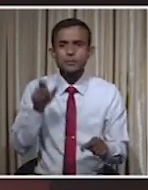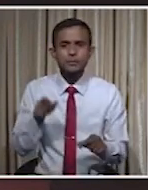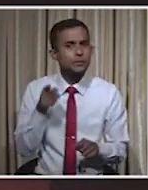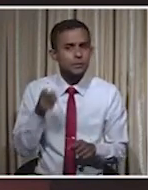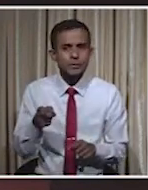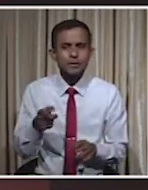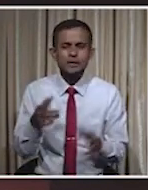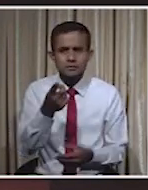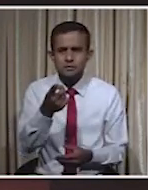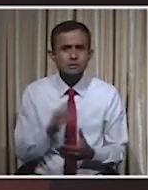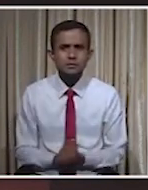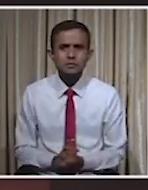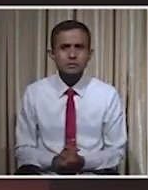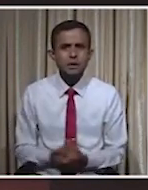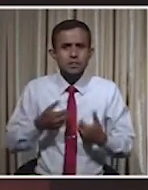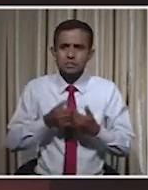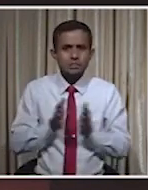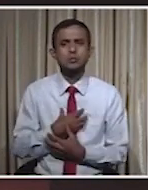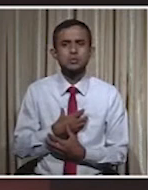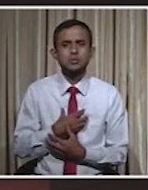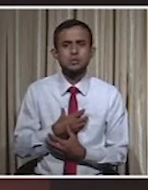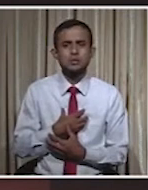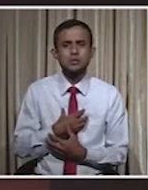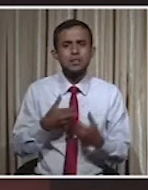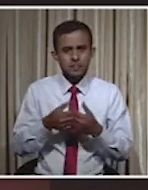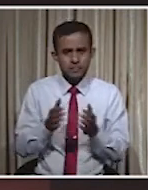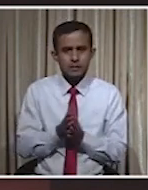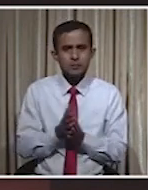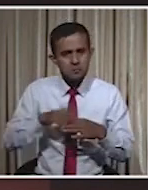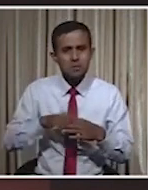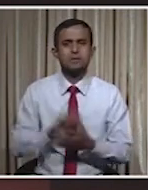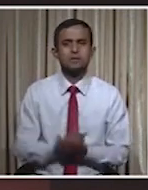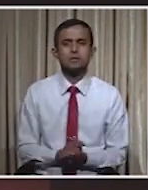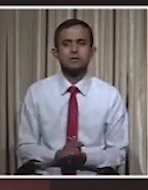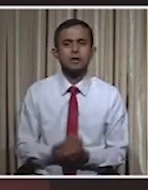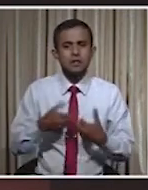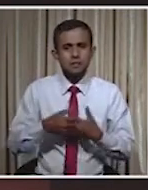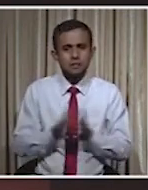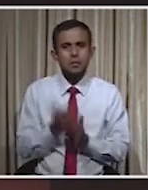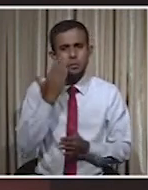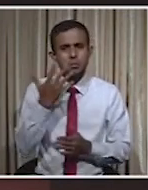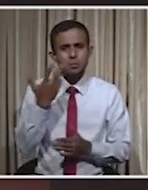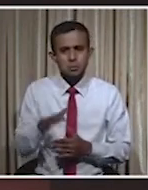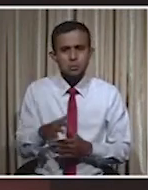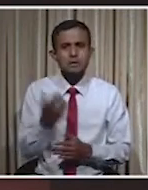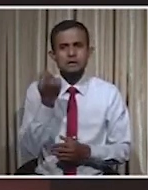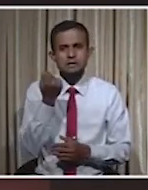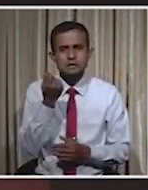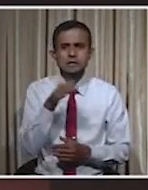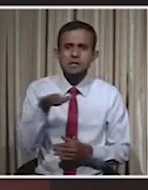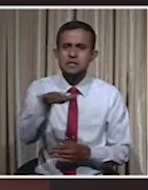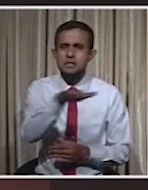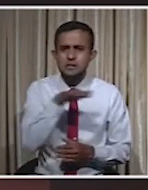මේ රටේ ජනතාවට නිදහසක් නැද්ද? තමන්ගේ දුක් ගැනවිලි, තමන් මූණ දෙන ප්‍රශ්න, තමන් මූණ දෙන ආර්ථික